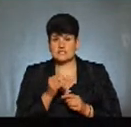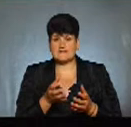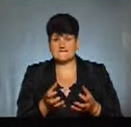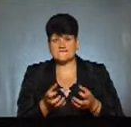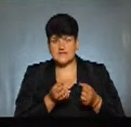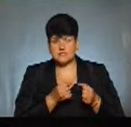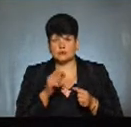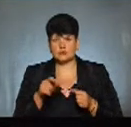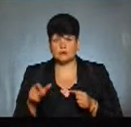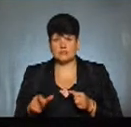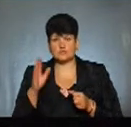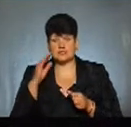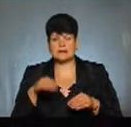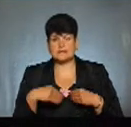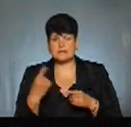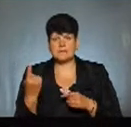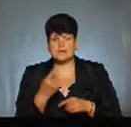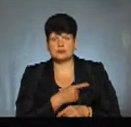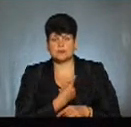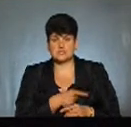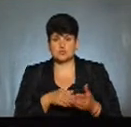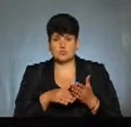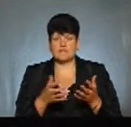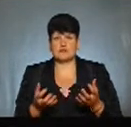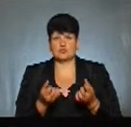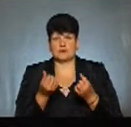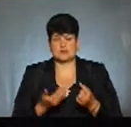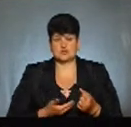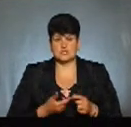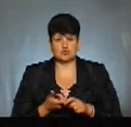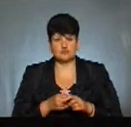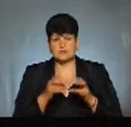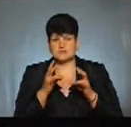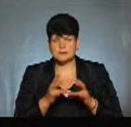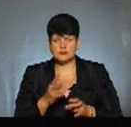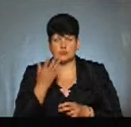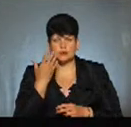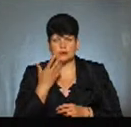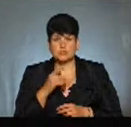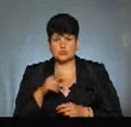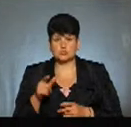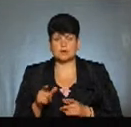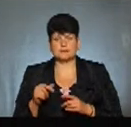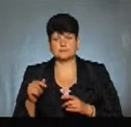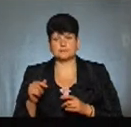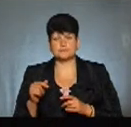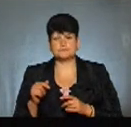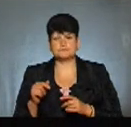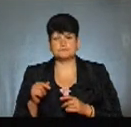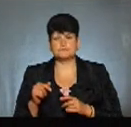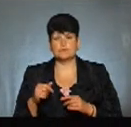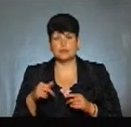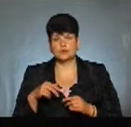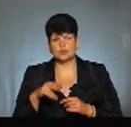людину з води, надати першу медичну допомогу і врятувати життя. Дуже небезпечно, якщо люди відправляються до